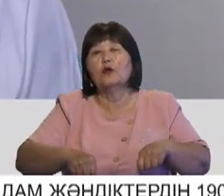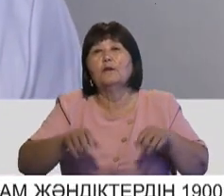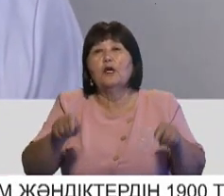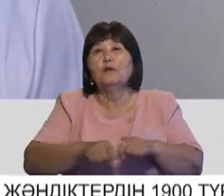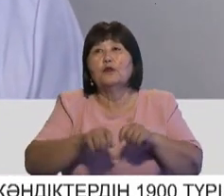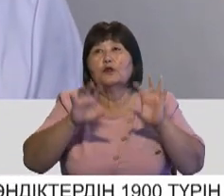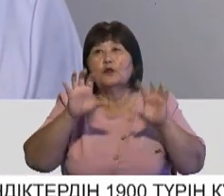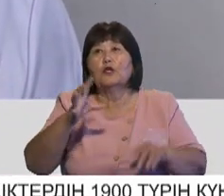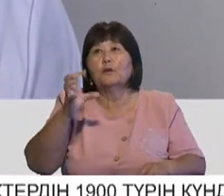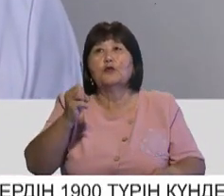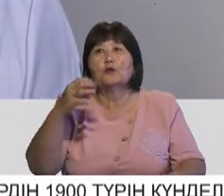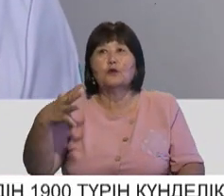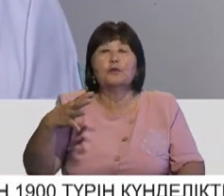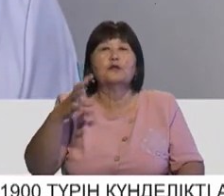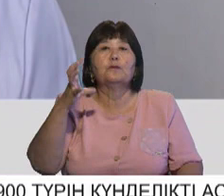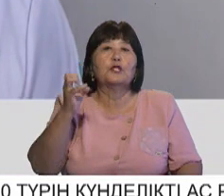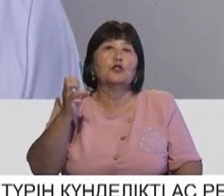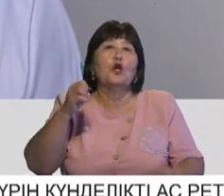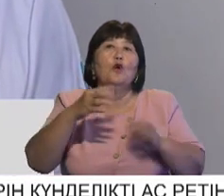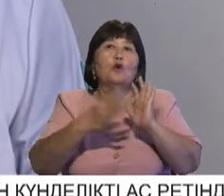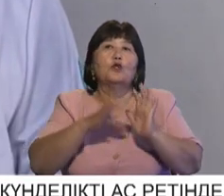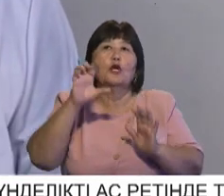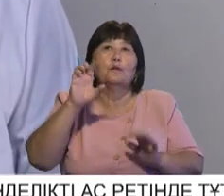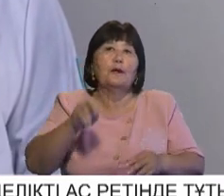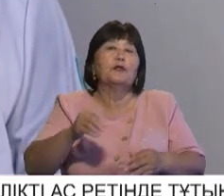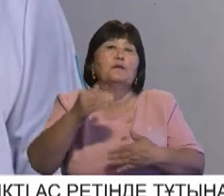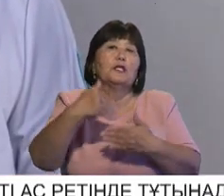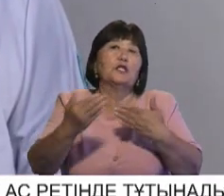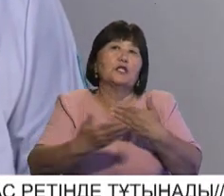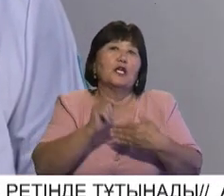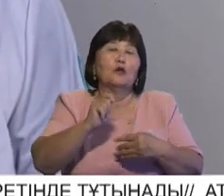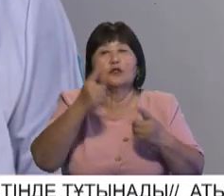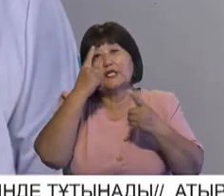кодексінің 518 бап, 519 баптарымен шара көрілетіндігін ескертеміз.